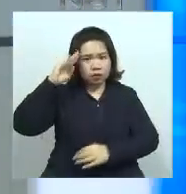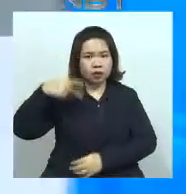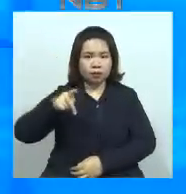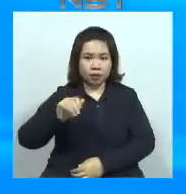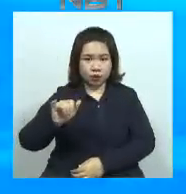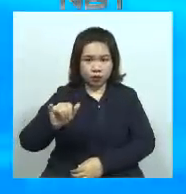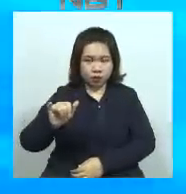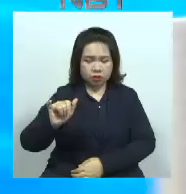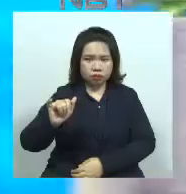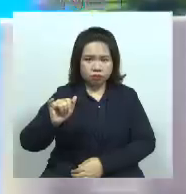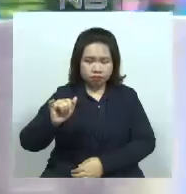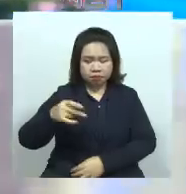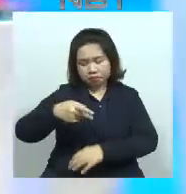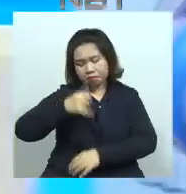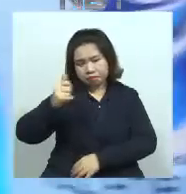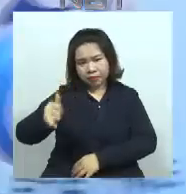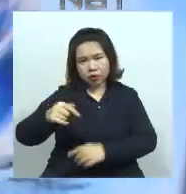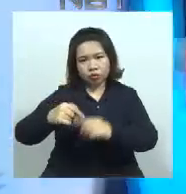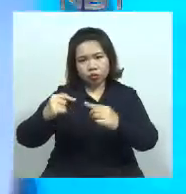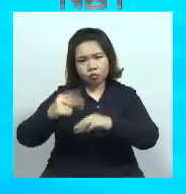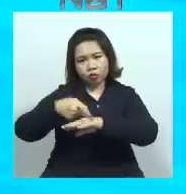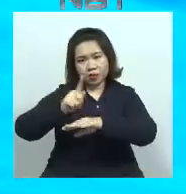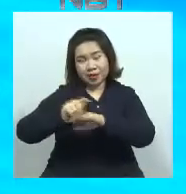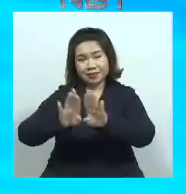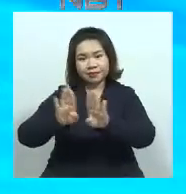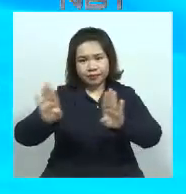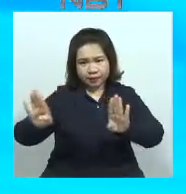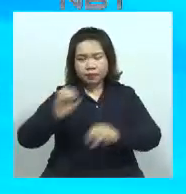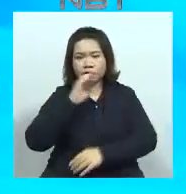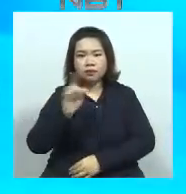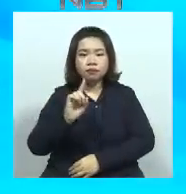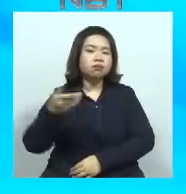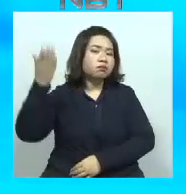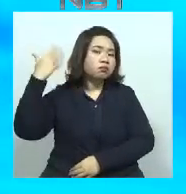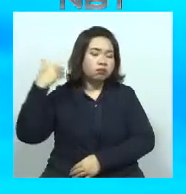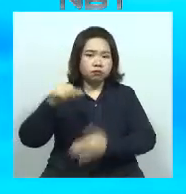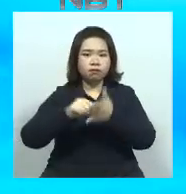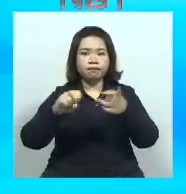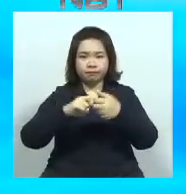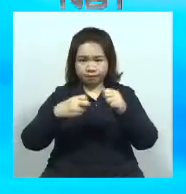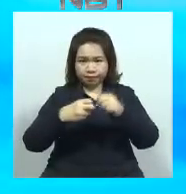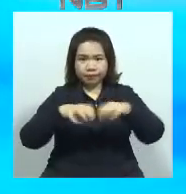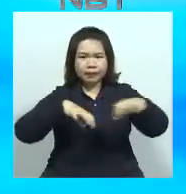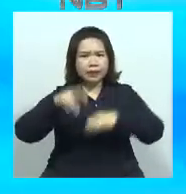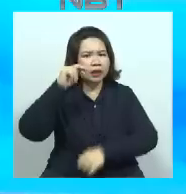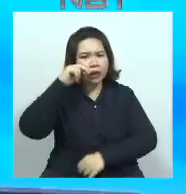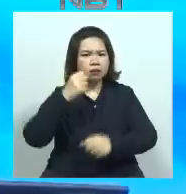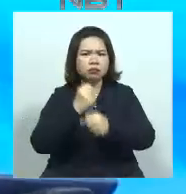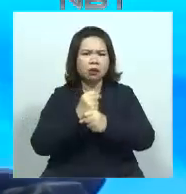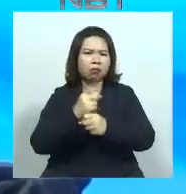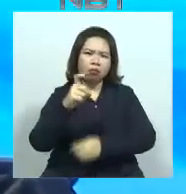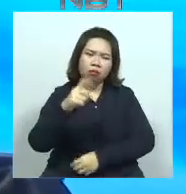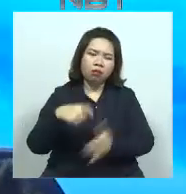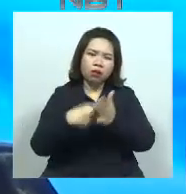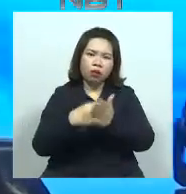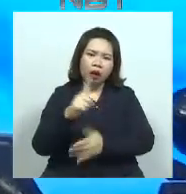นตรีได้เดินทางมาเป็นประธานในการเปิดงานพร้อมกับกล่าวว่าที่ผ่านมาการแก้ปัญหาการบริหารจัดการน้ำนั้นไม่สำเร็จเพราะมีการ